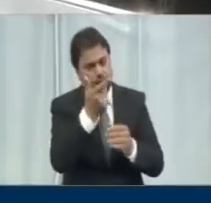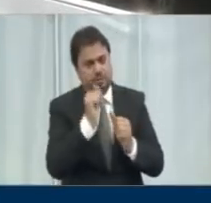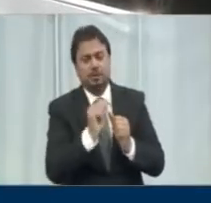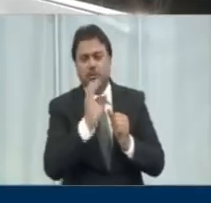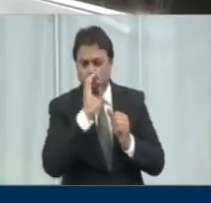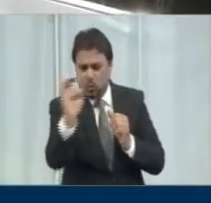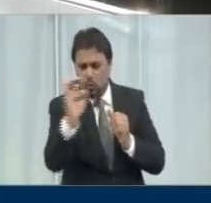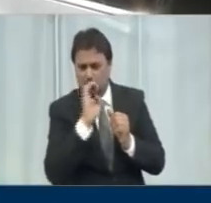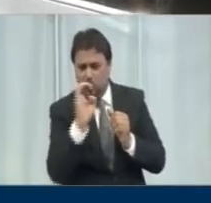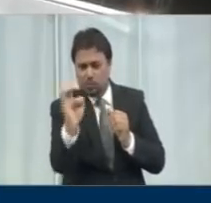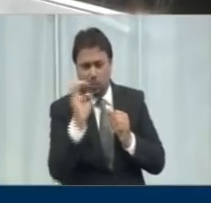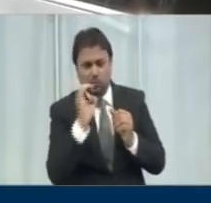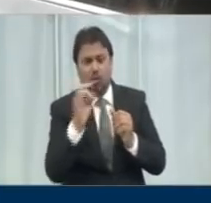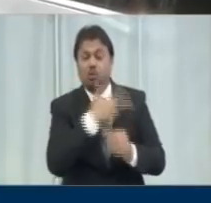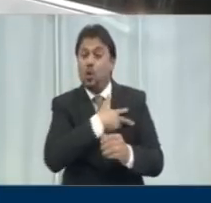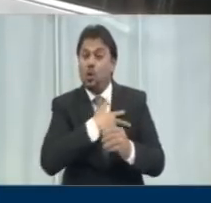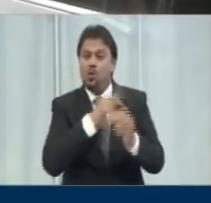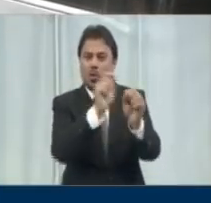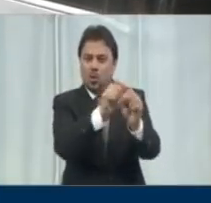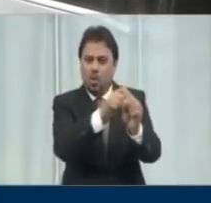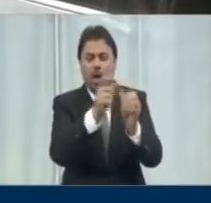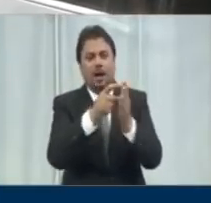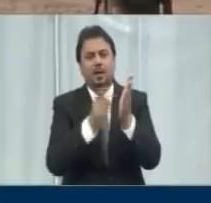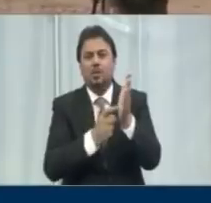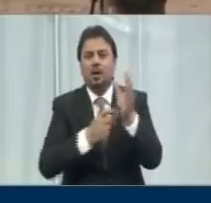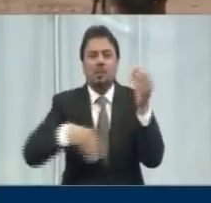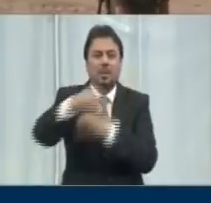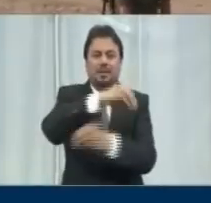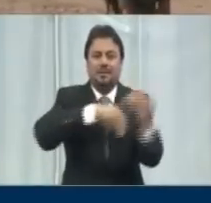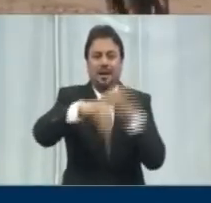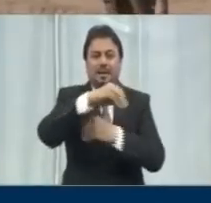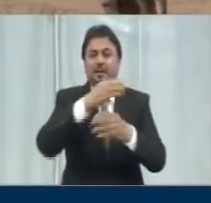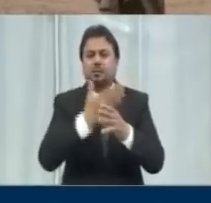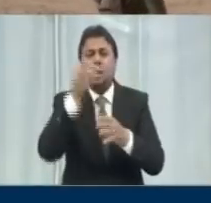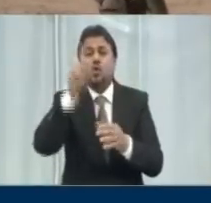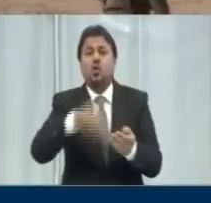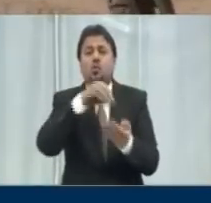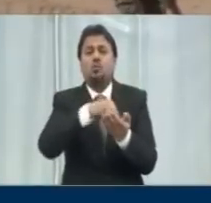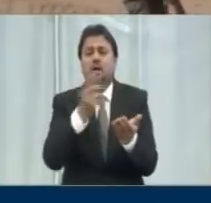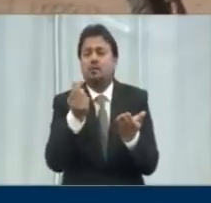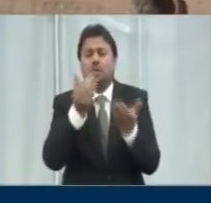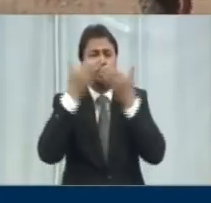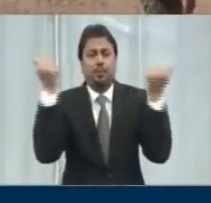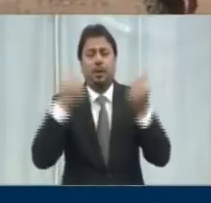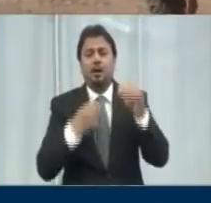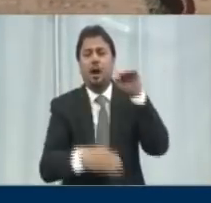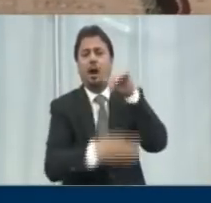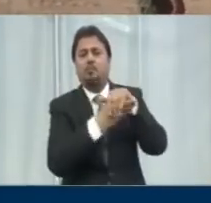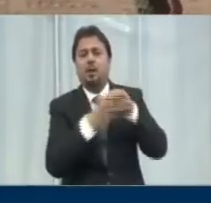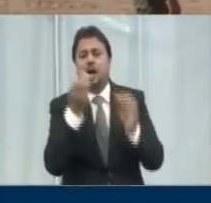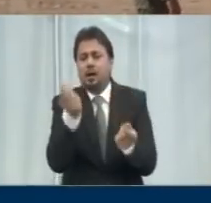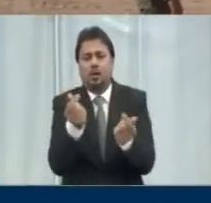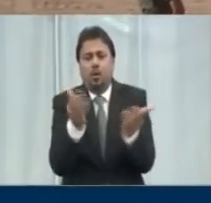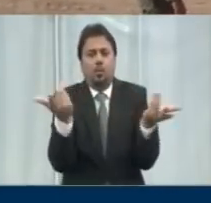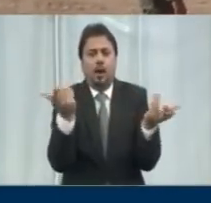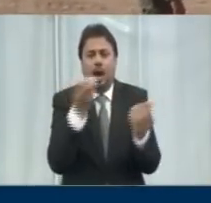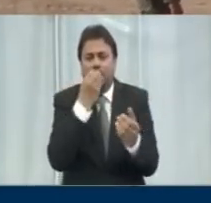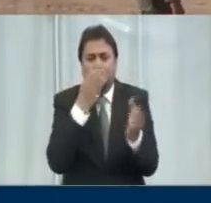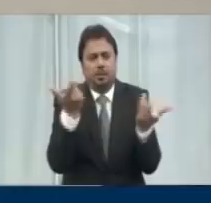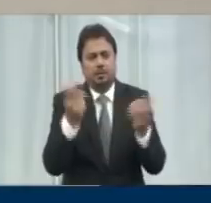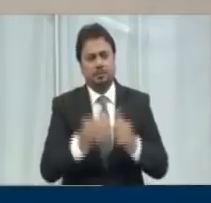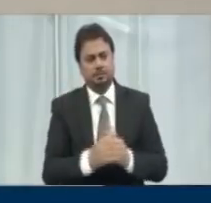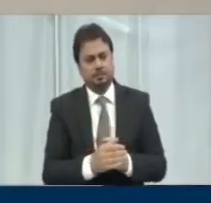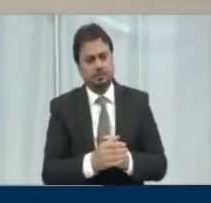أمام الجهات الحكومية لإيجاد بديل عن مورد التكسب اليومي الذي فرضته الأوضاع الصحية بشكل لا